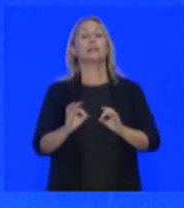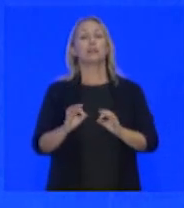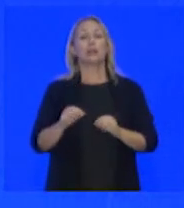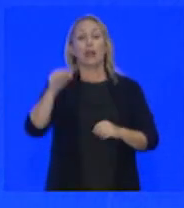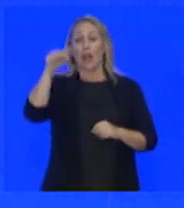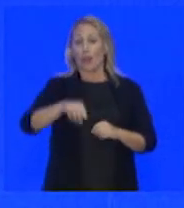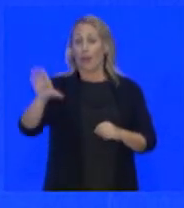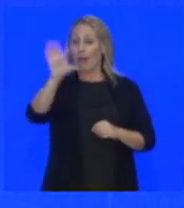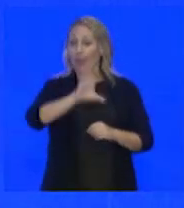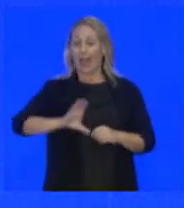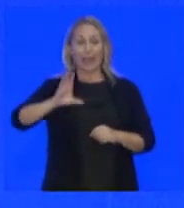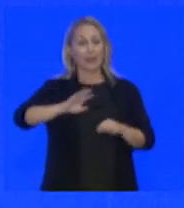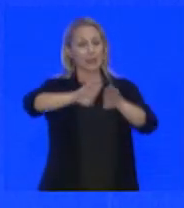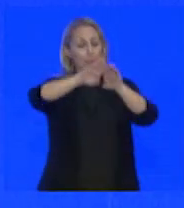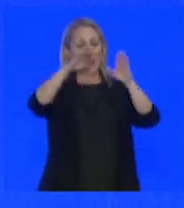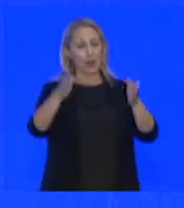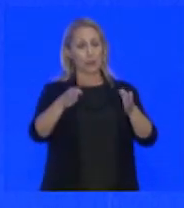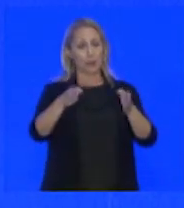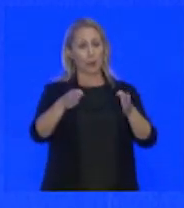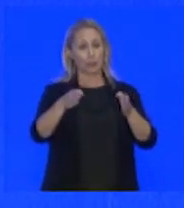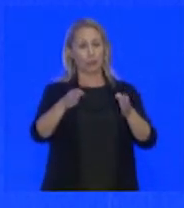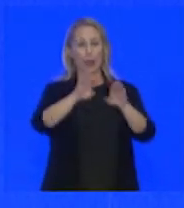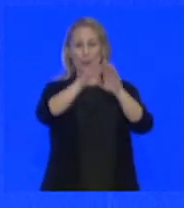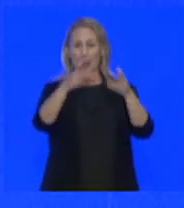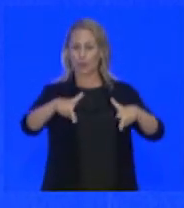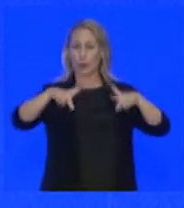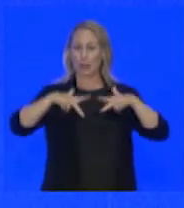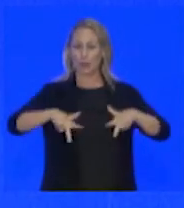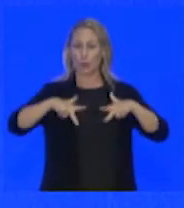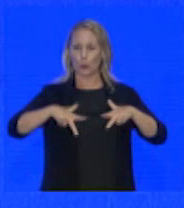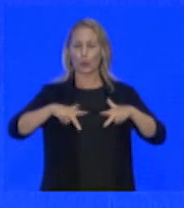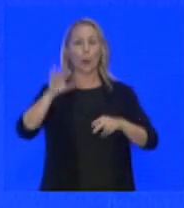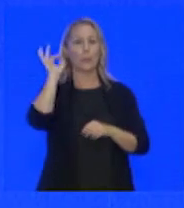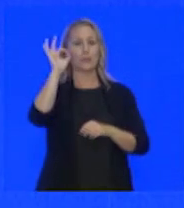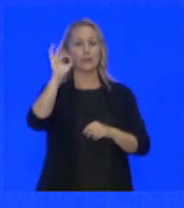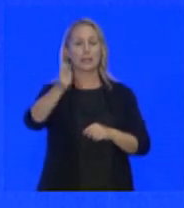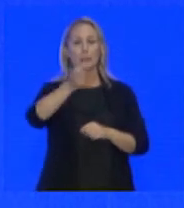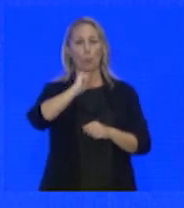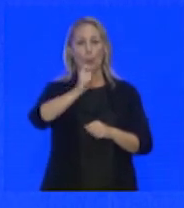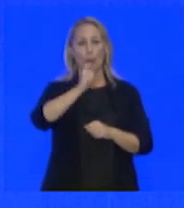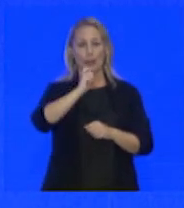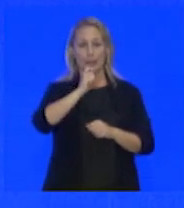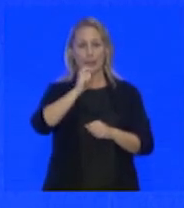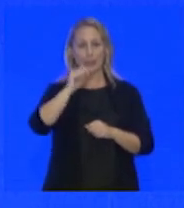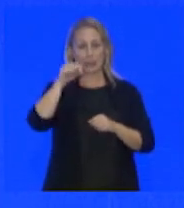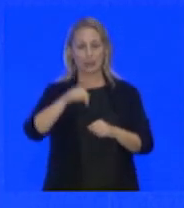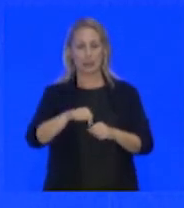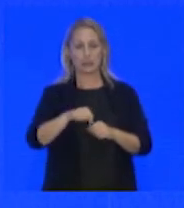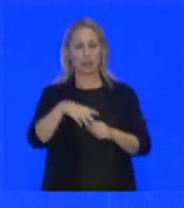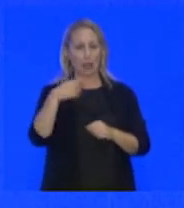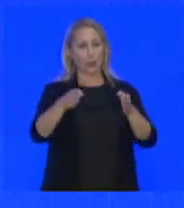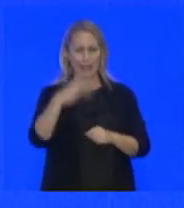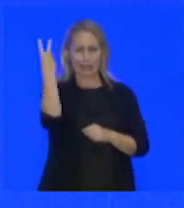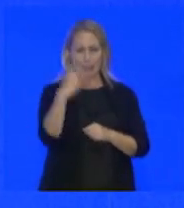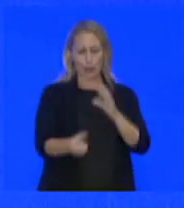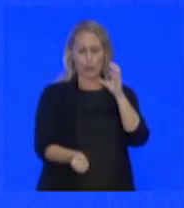την έκθεση και το περίπτερο του Υπουργείου Ψηφιακής Πολιτικής. Παραπάνω από 300